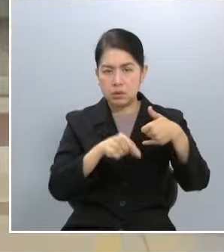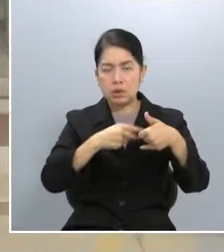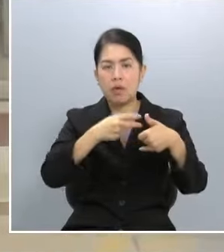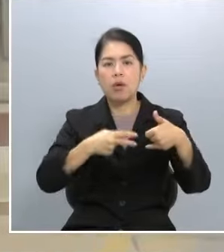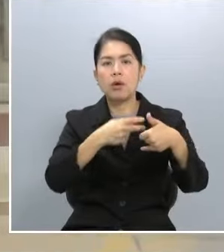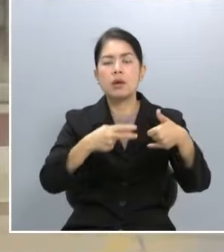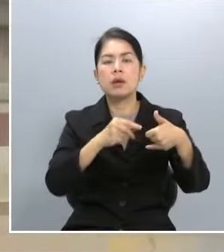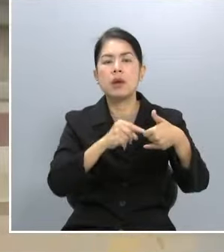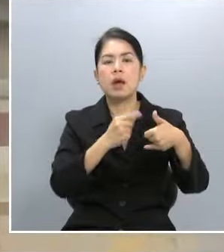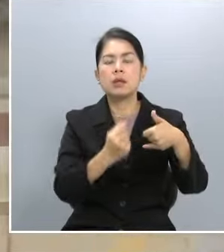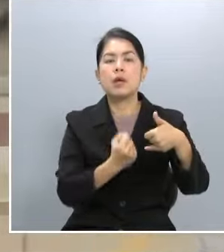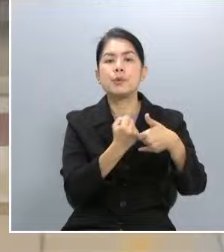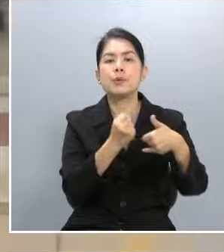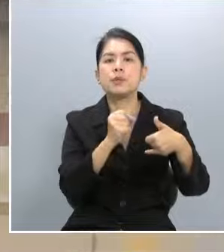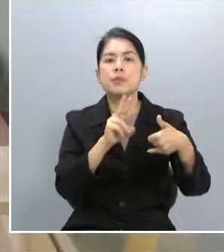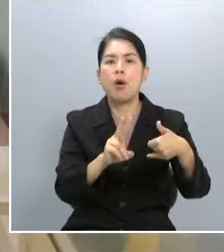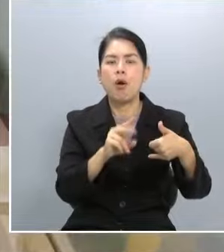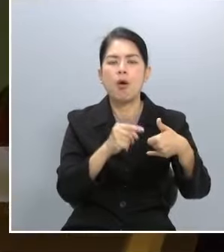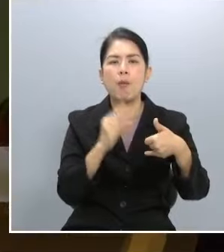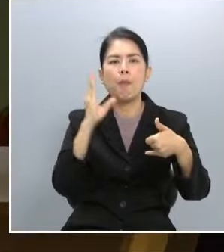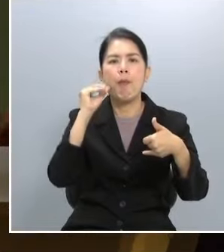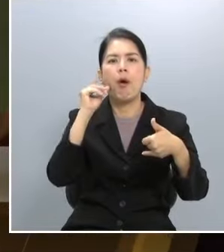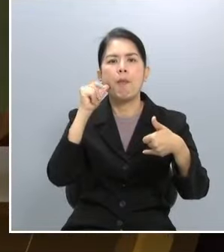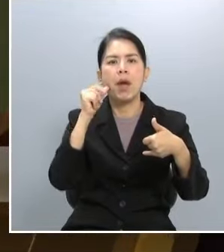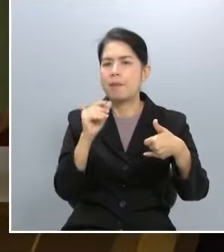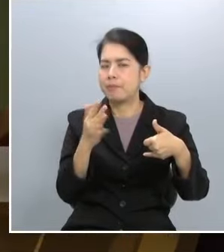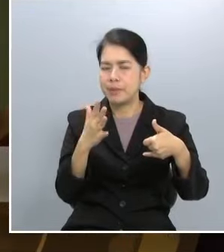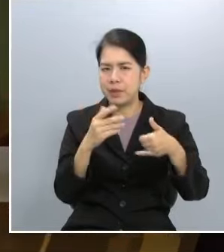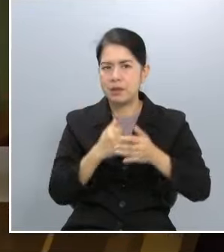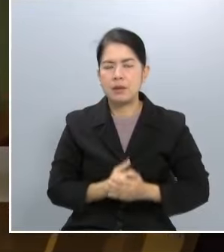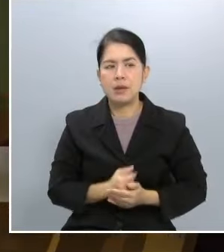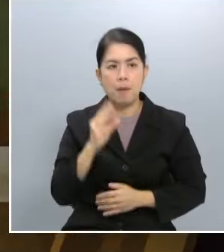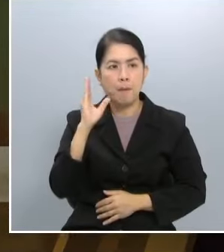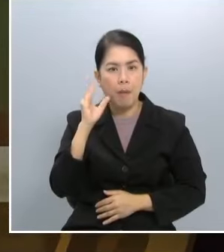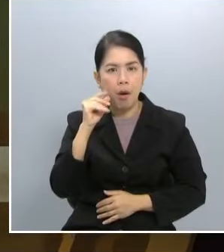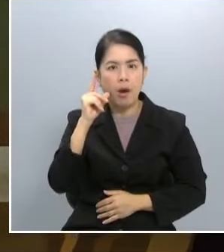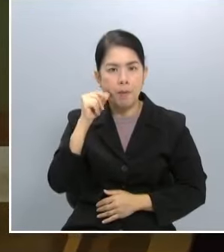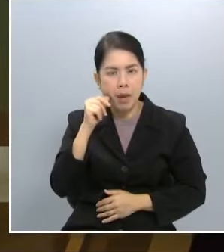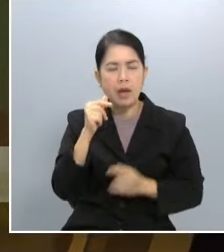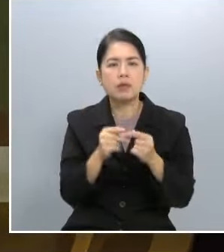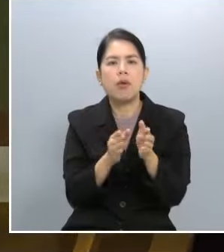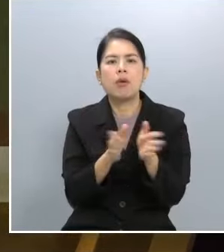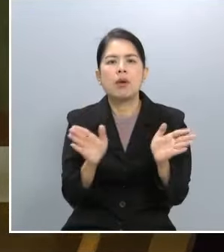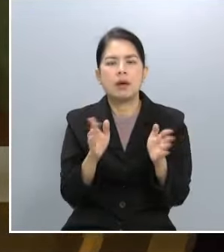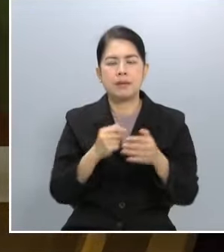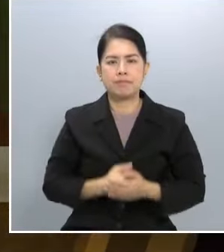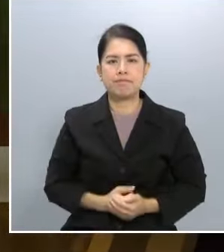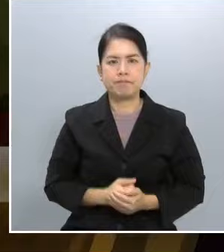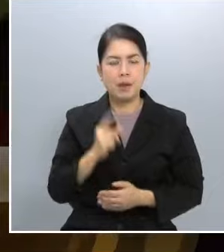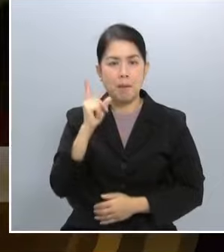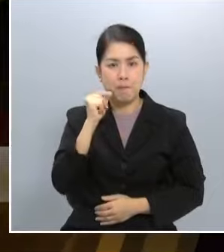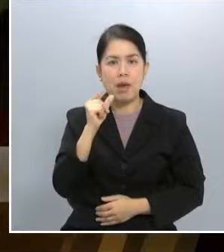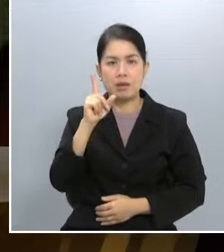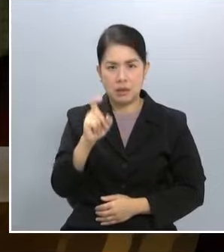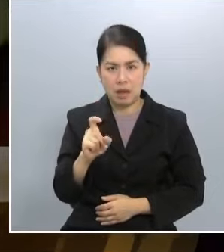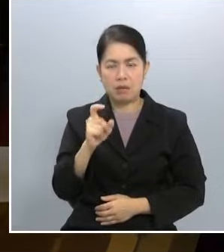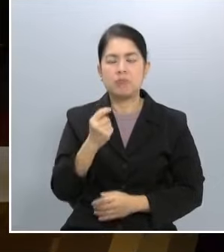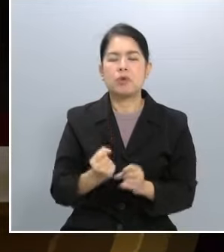คือไม่มีพ่อแม่ดูแลนะพ่อแยกทางกับแม่เมื่อ 4-5 ปีก่อนแม่เสียชีวิตไปเมื่อ3